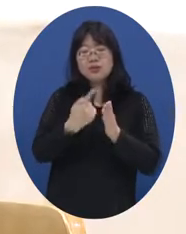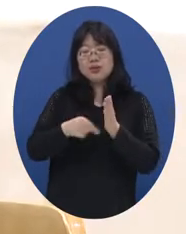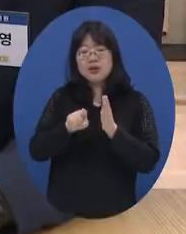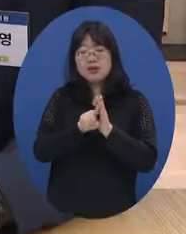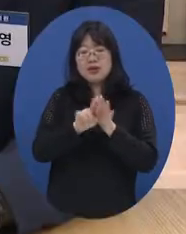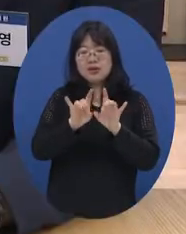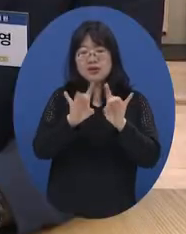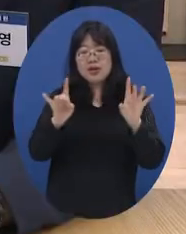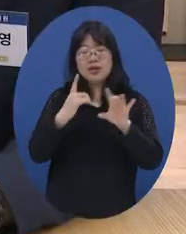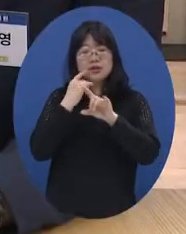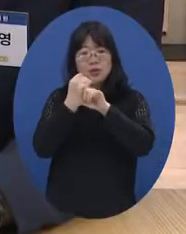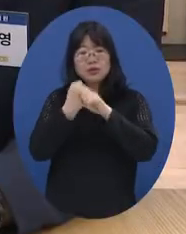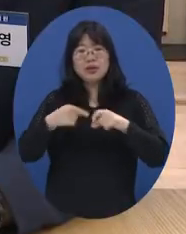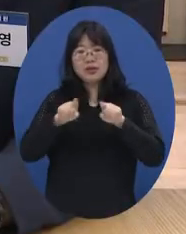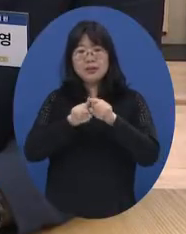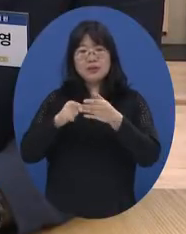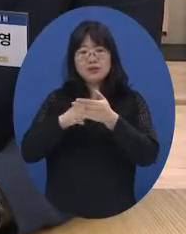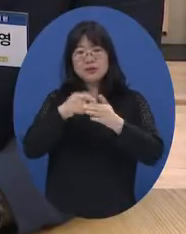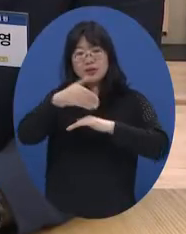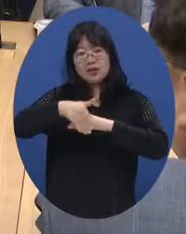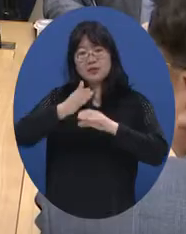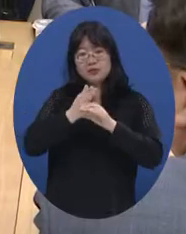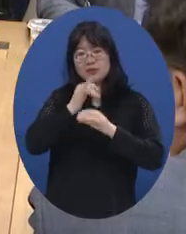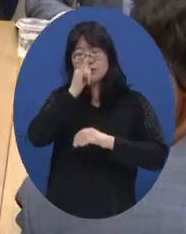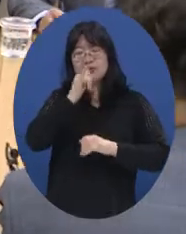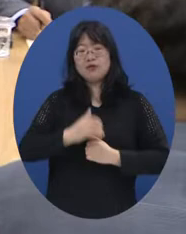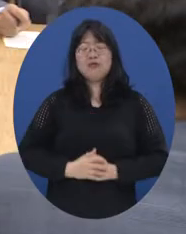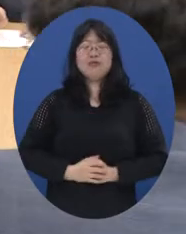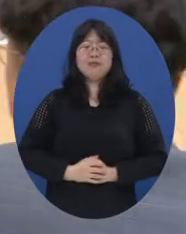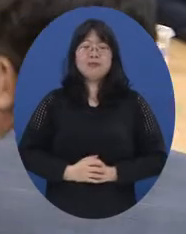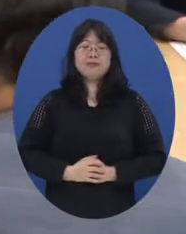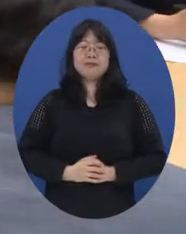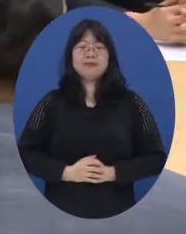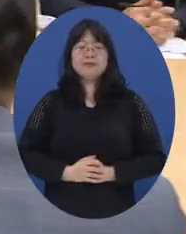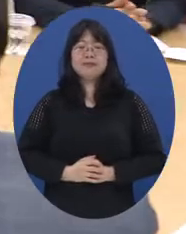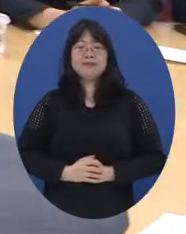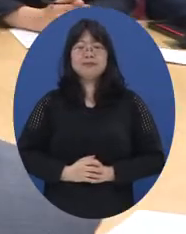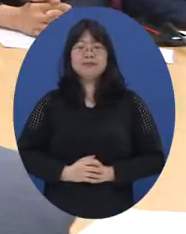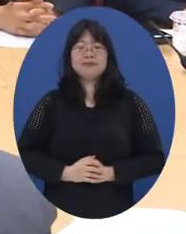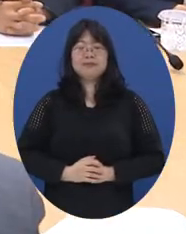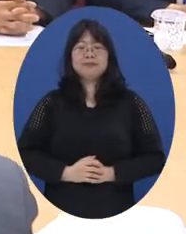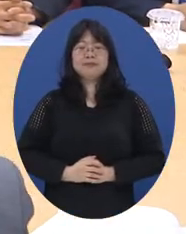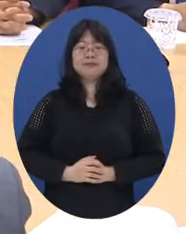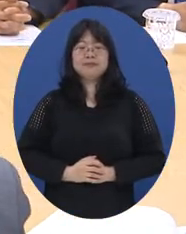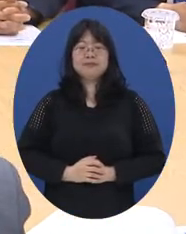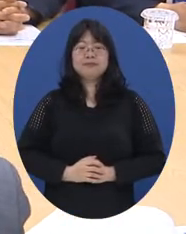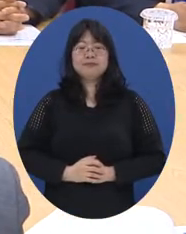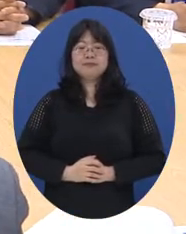각 시와 공동 연구 용역을 추진할 계획입니다. 경기 CCTV 최창순입니다.